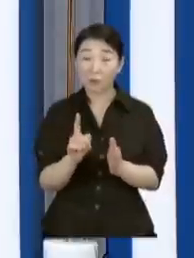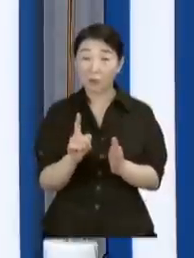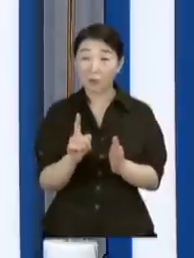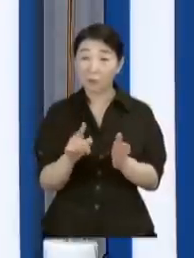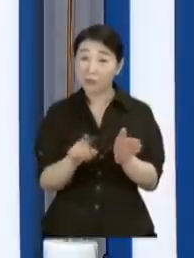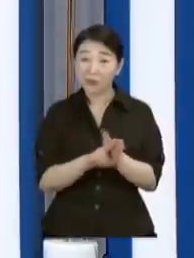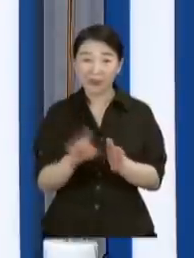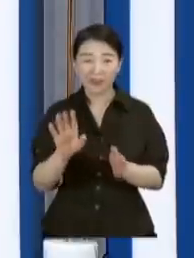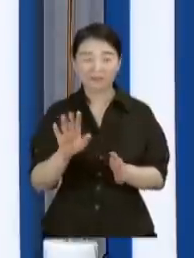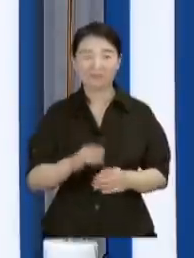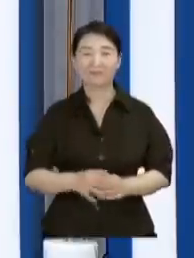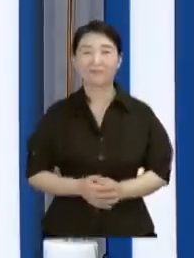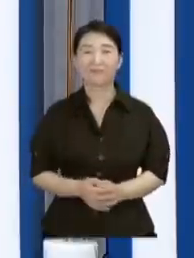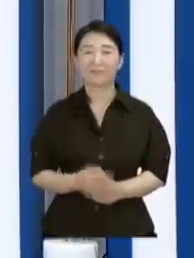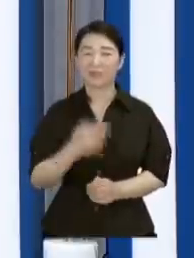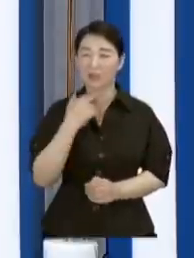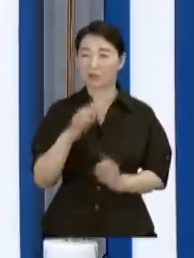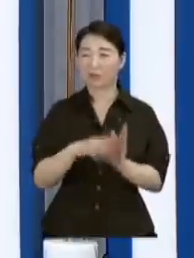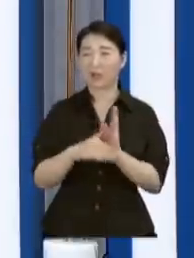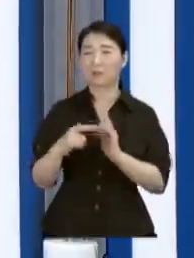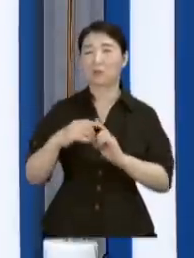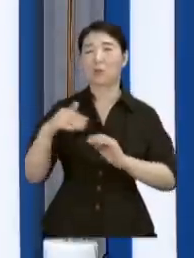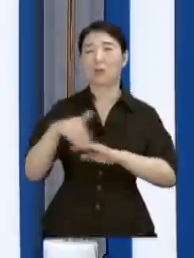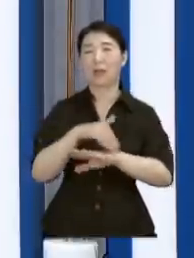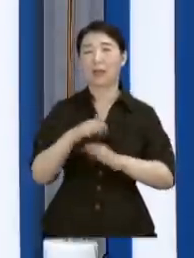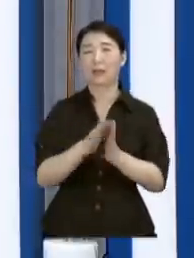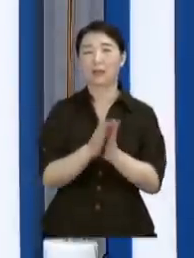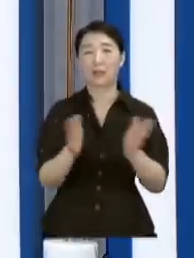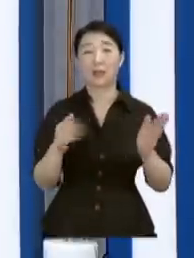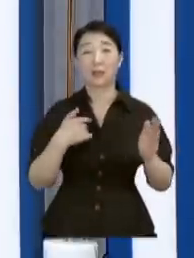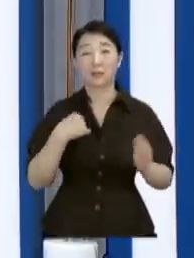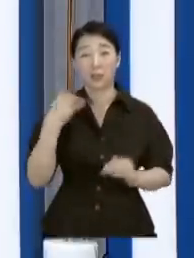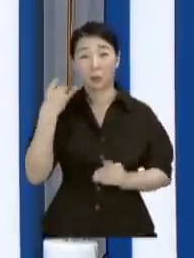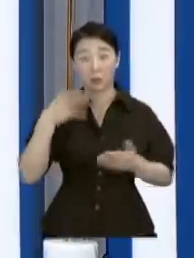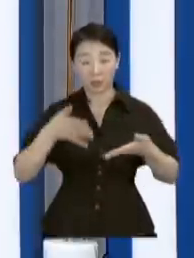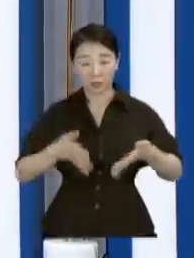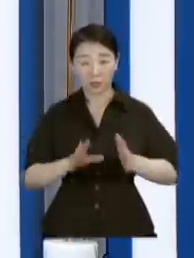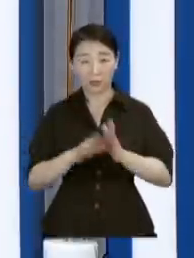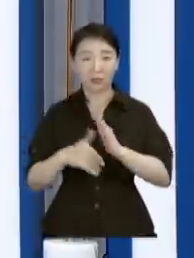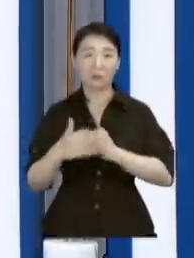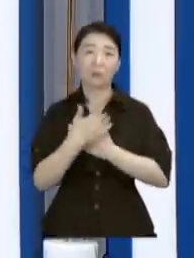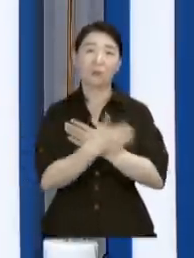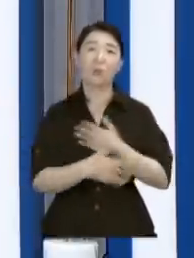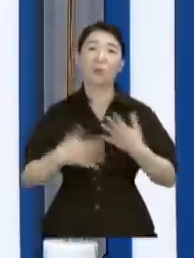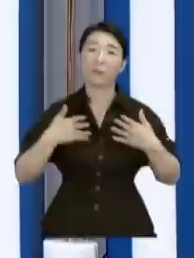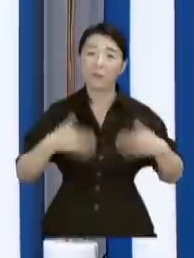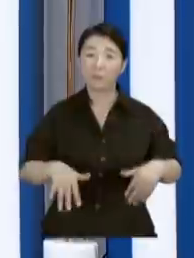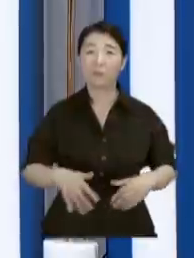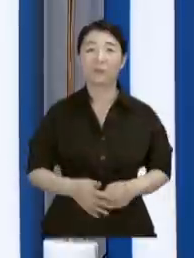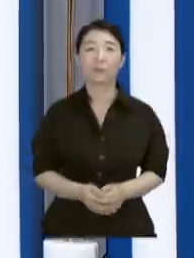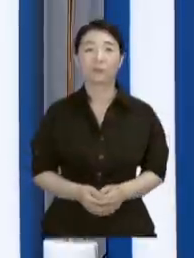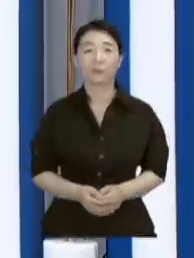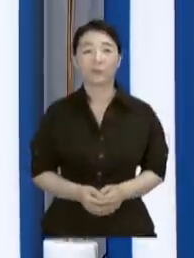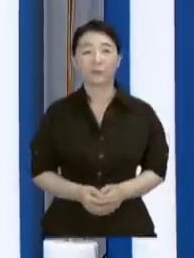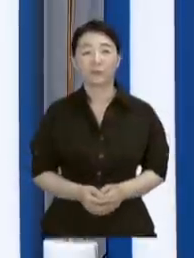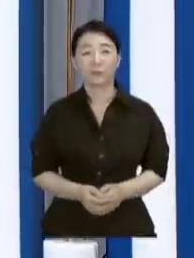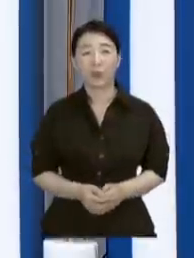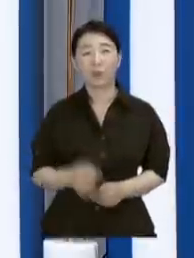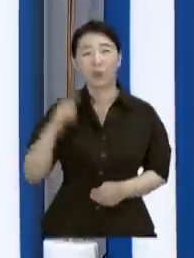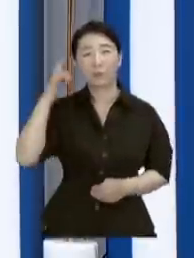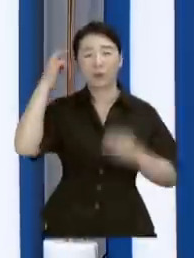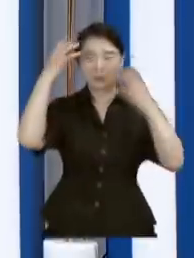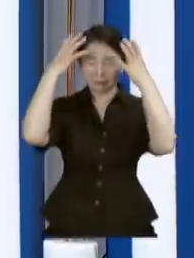때 제가 교회를 가게 됐는데 저는 원래 이렇게 태어날 때부터 좀 약했어요. 그래서 이렇게